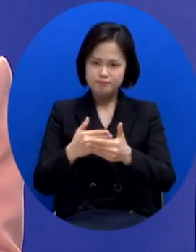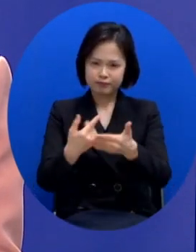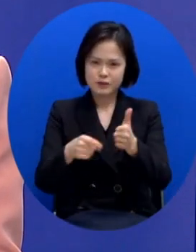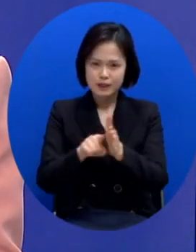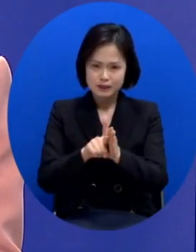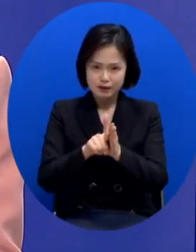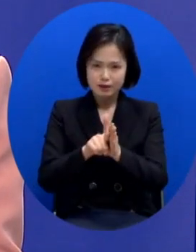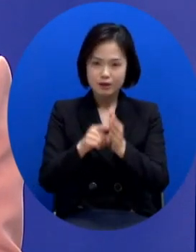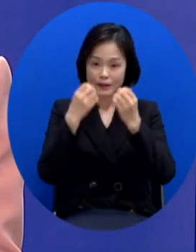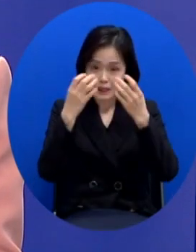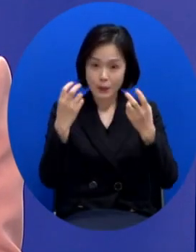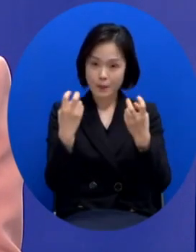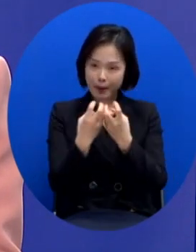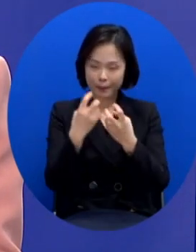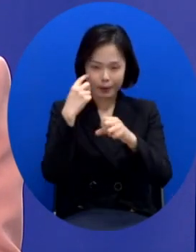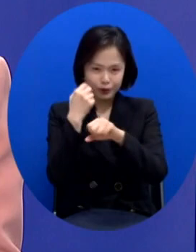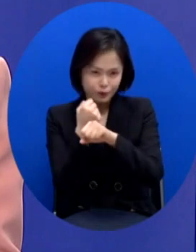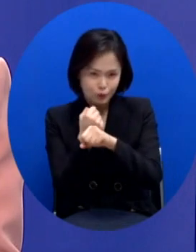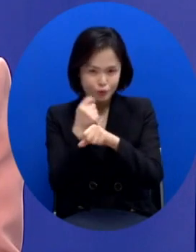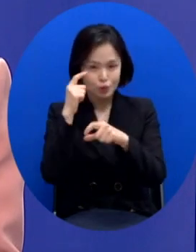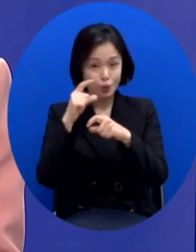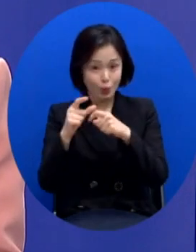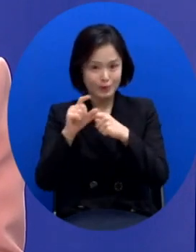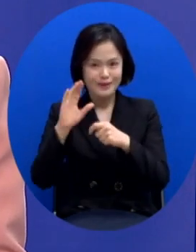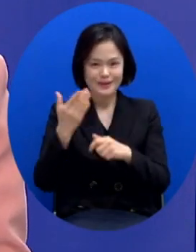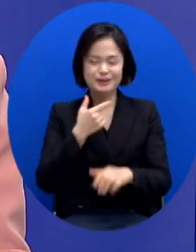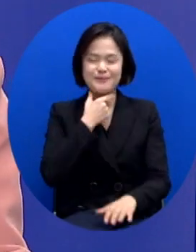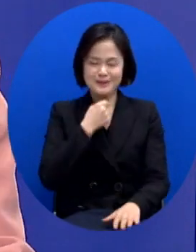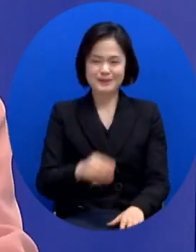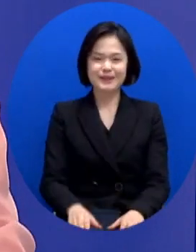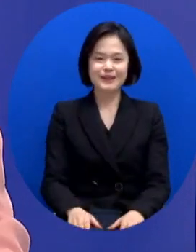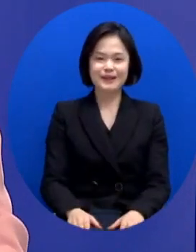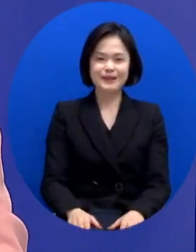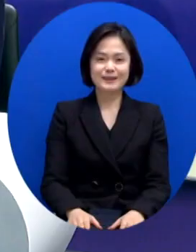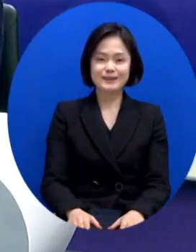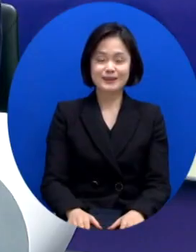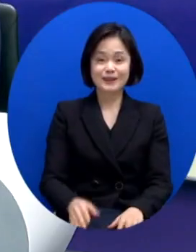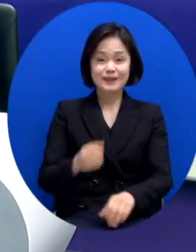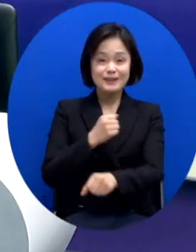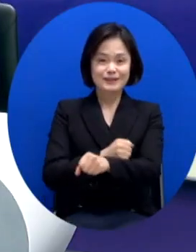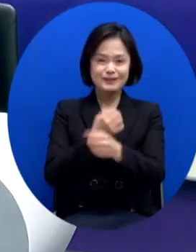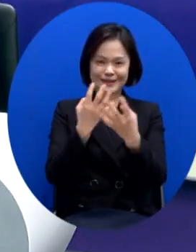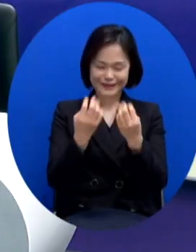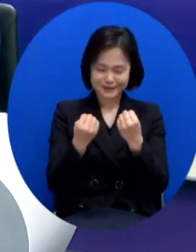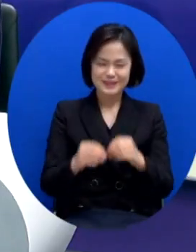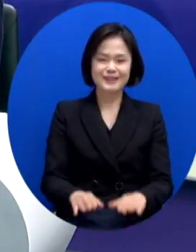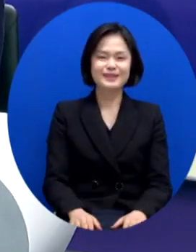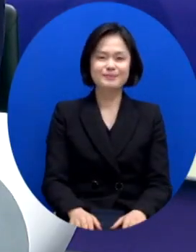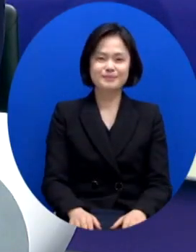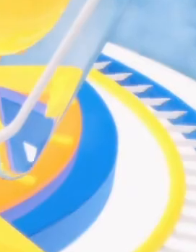새로운 방법들을 연구하고 고민 하길 바라겠습니다 박유미 기자 잘 들었습니다